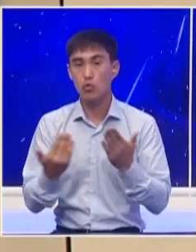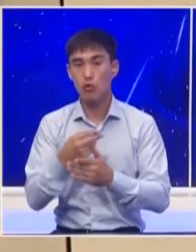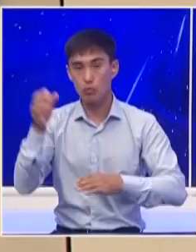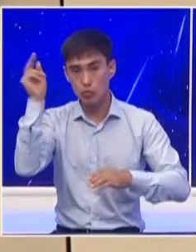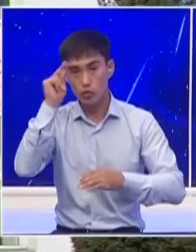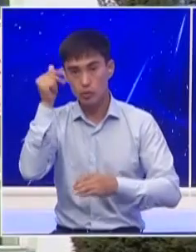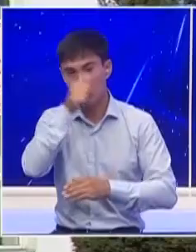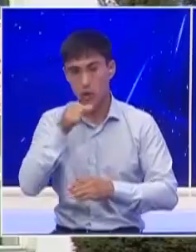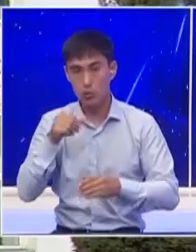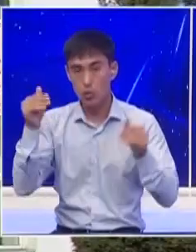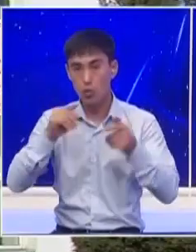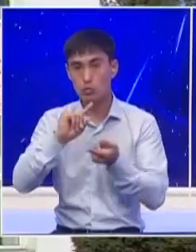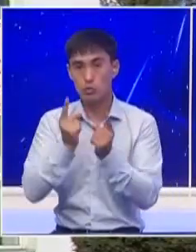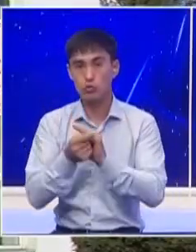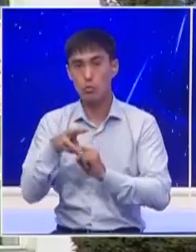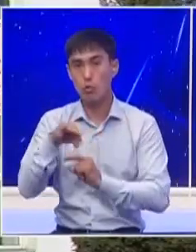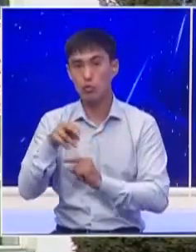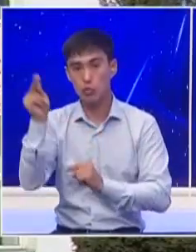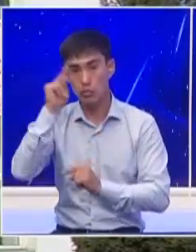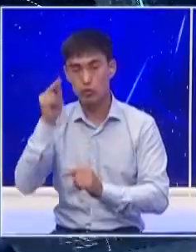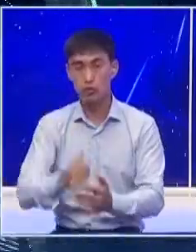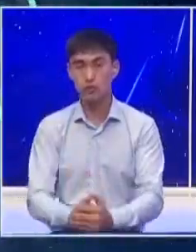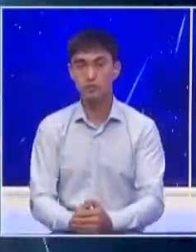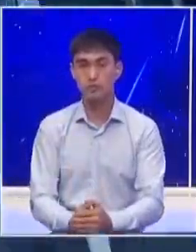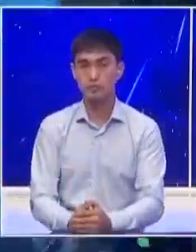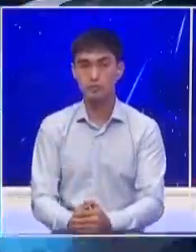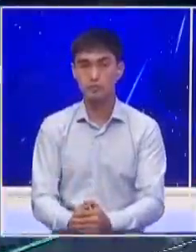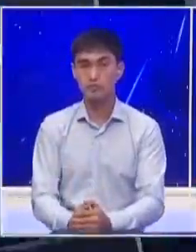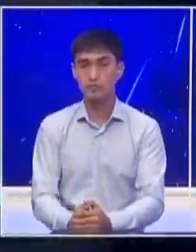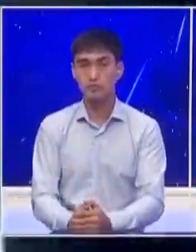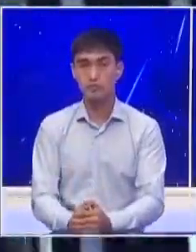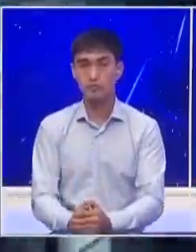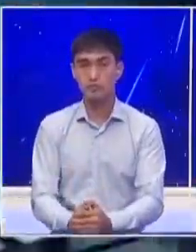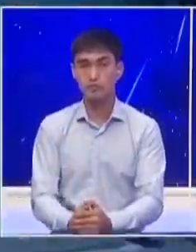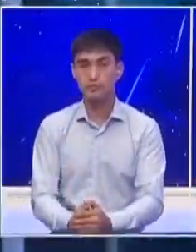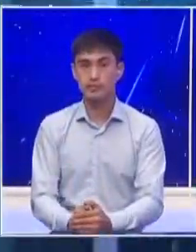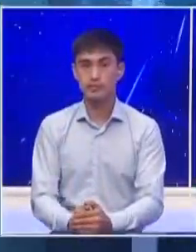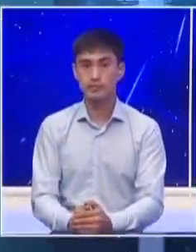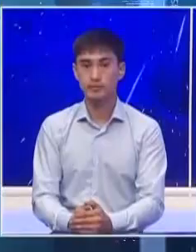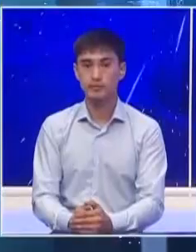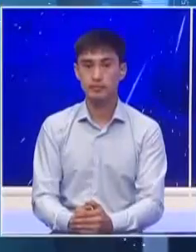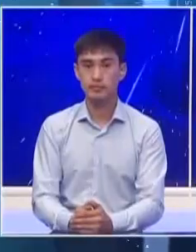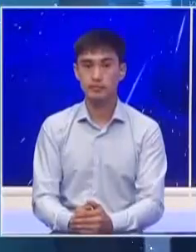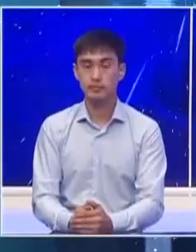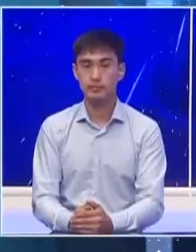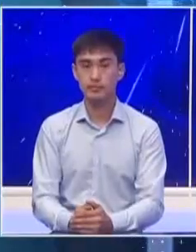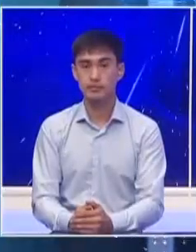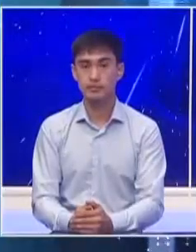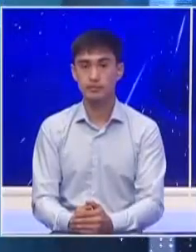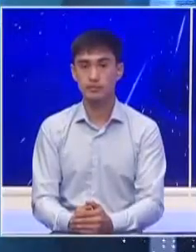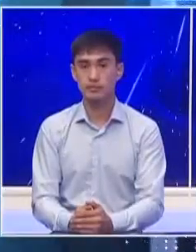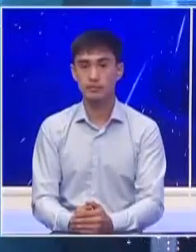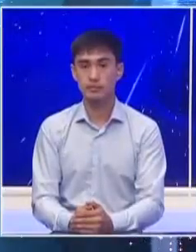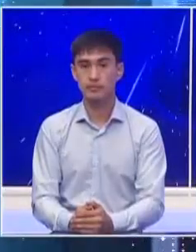учебном году колледж перешел на модульную систему обучения. Гульмира Тимиргалиева, Диана Турлыбек, Жасулан Шенкенджи,